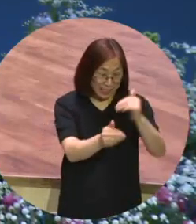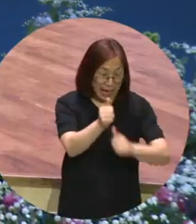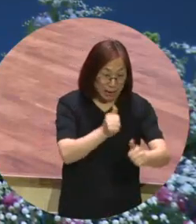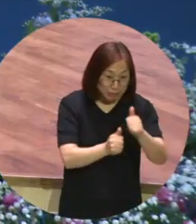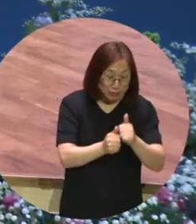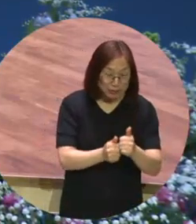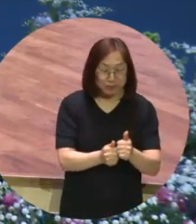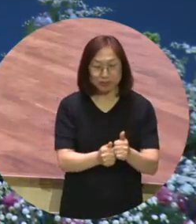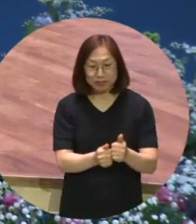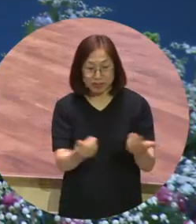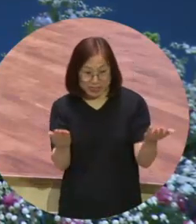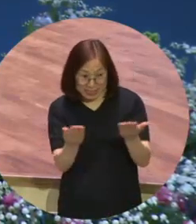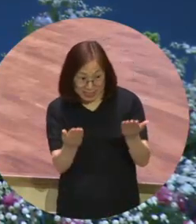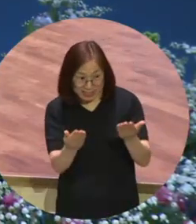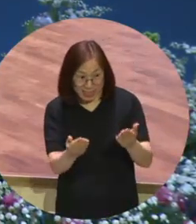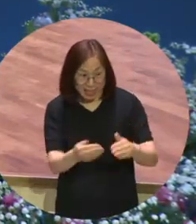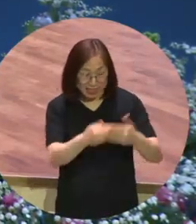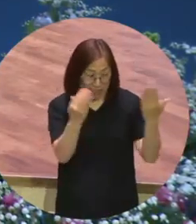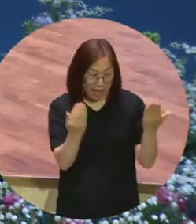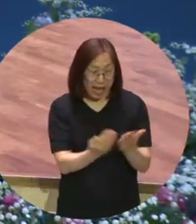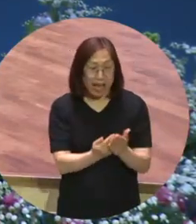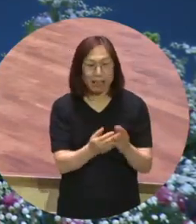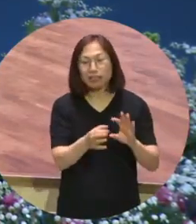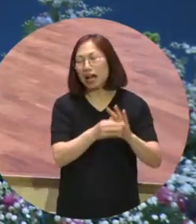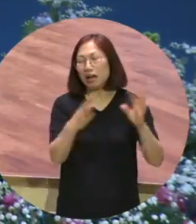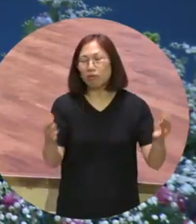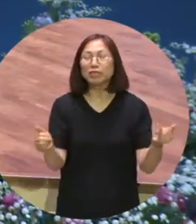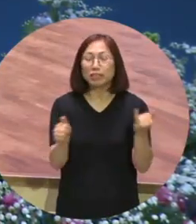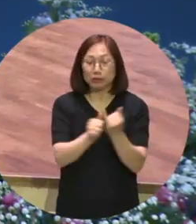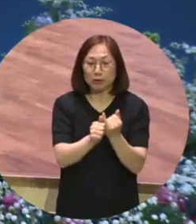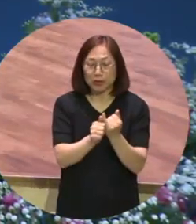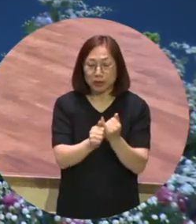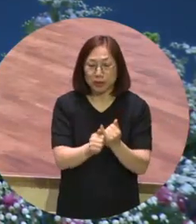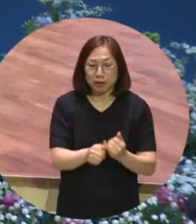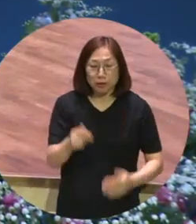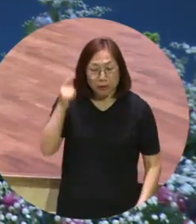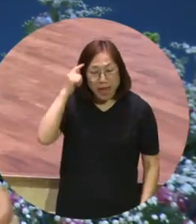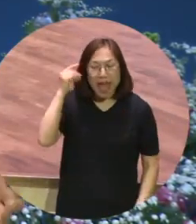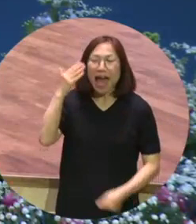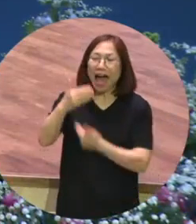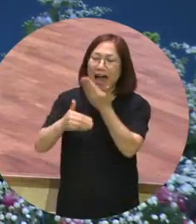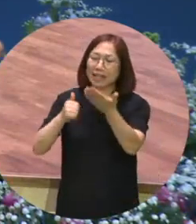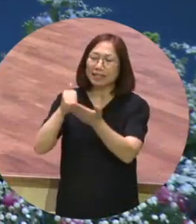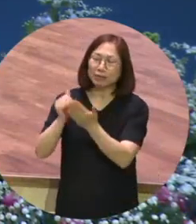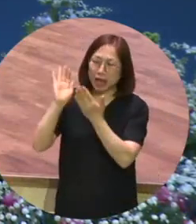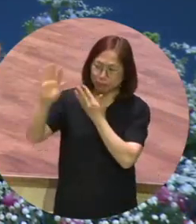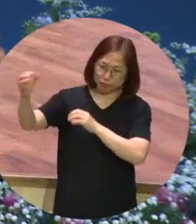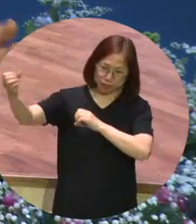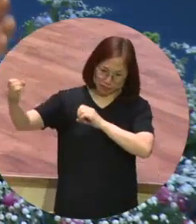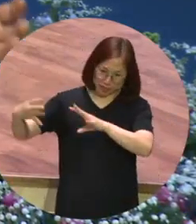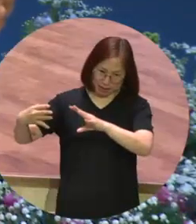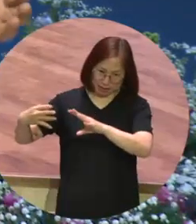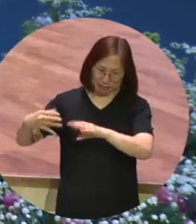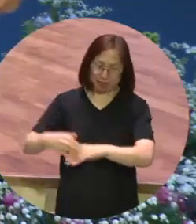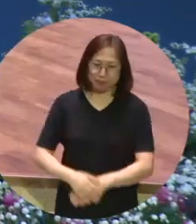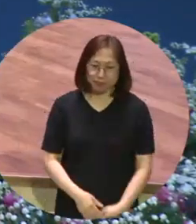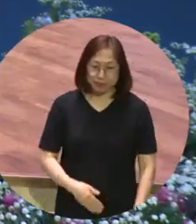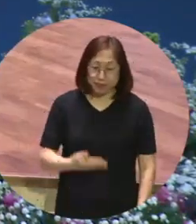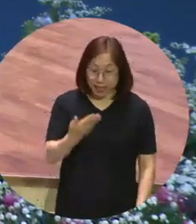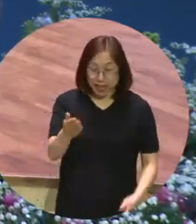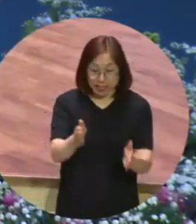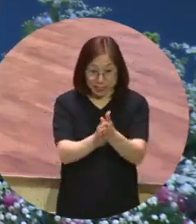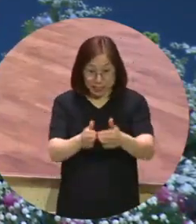너 다 해. 그래서 결혼이란 건요 그런 게 아니에요. 그런 걸 그렇게 다 미약하지만 장대케